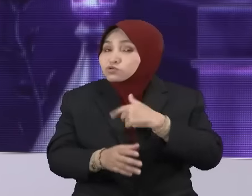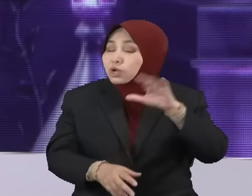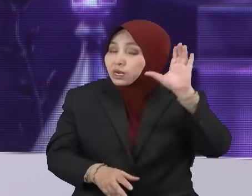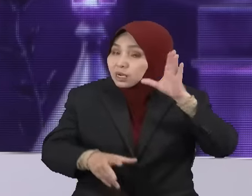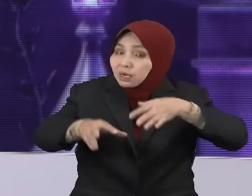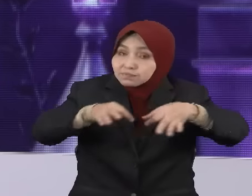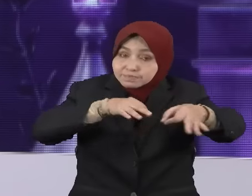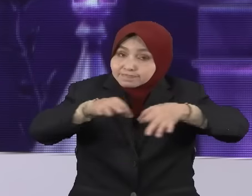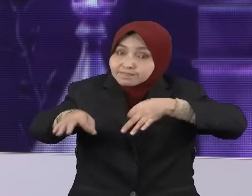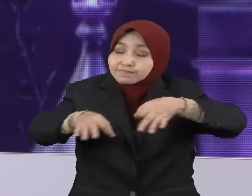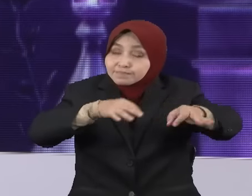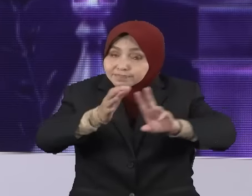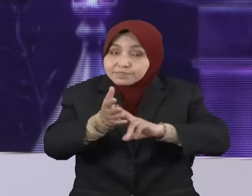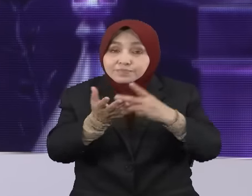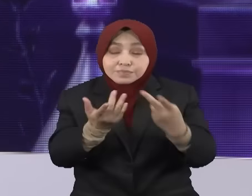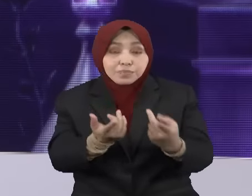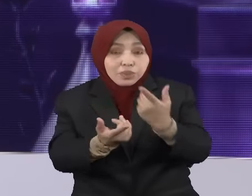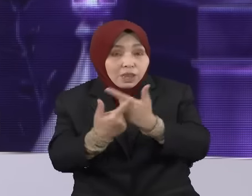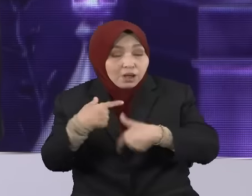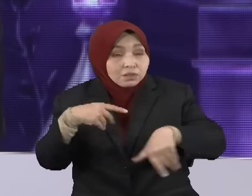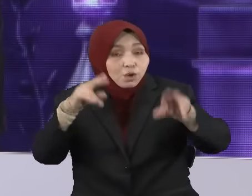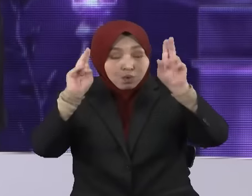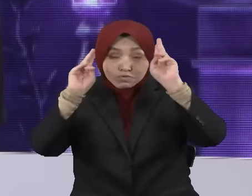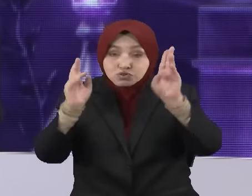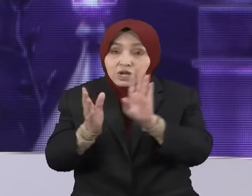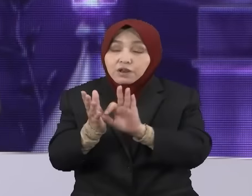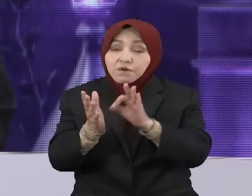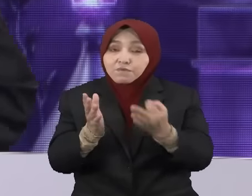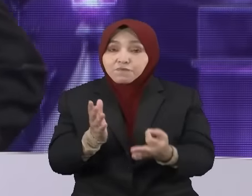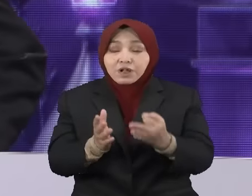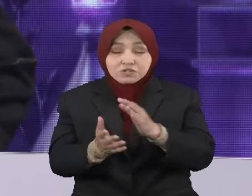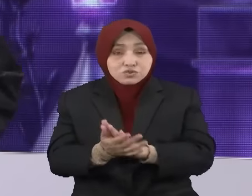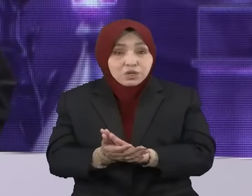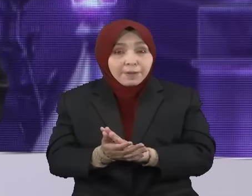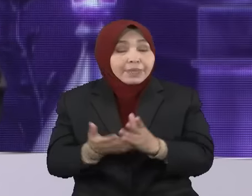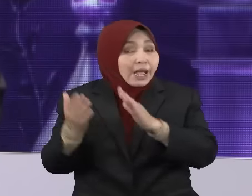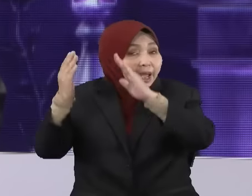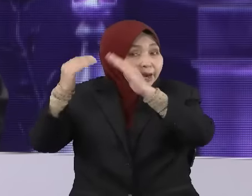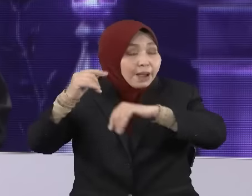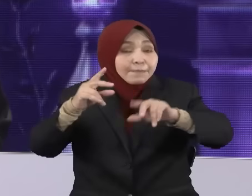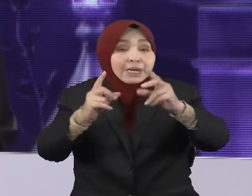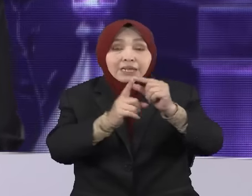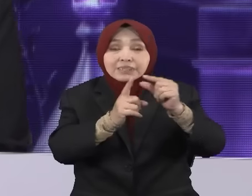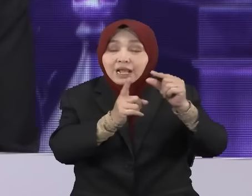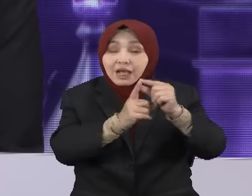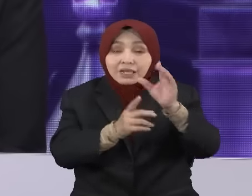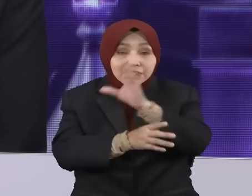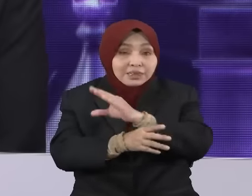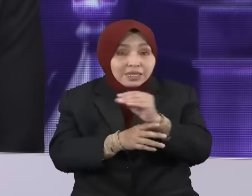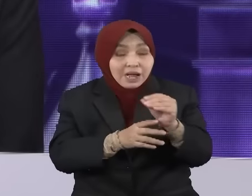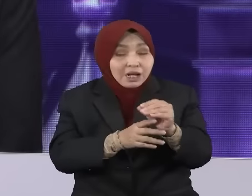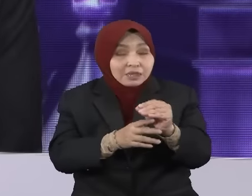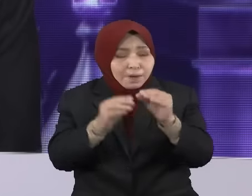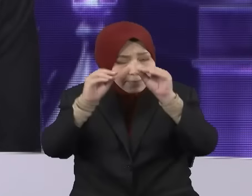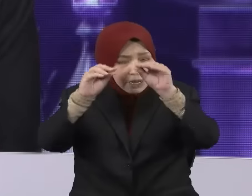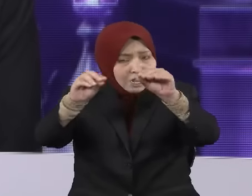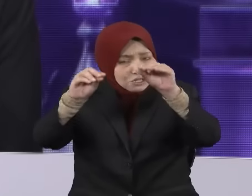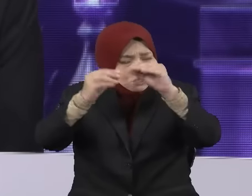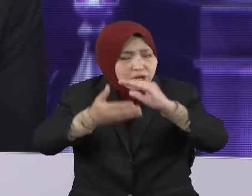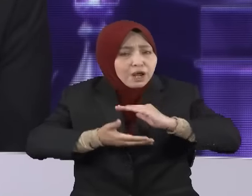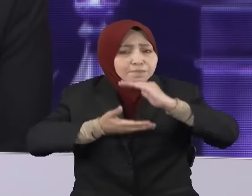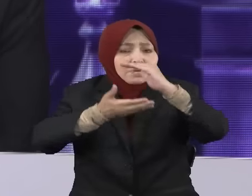dan tadabbur daripada Fadhil Ustaz Tun Fazrul. Moga-moga perkataan dan pengajaran mesej daripada